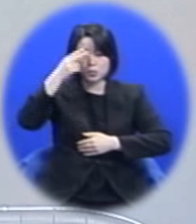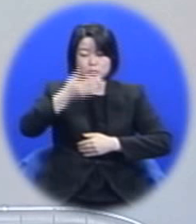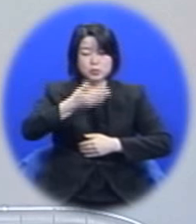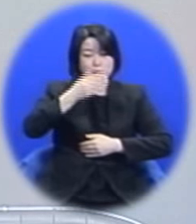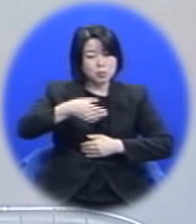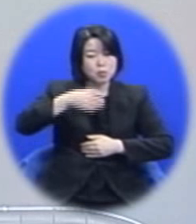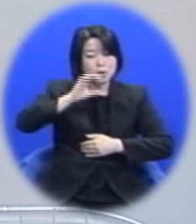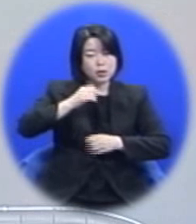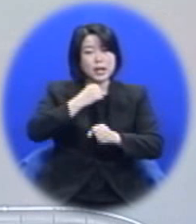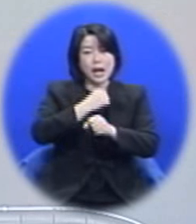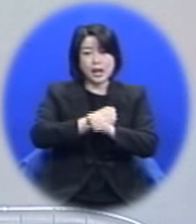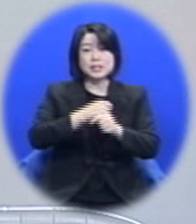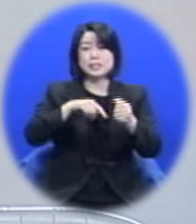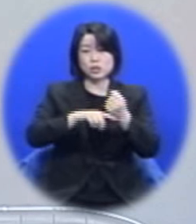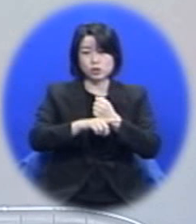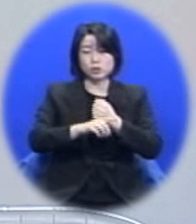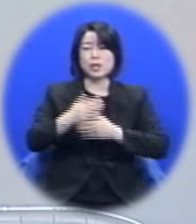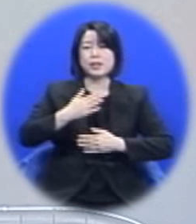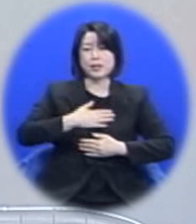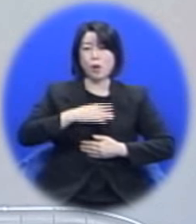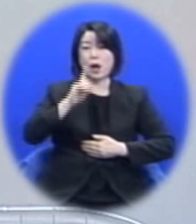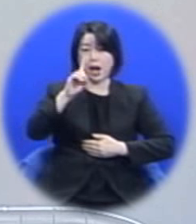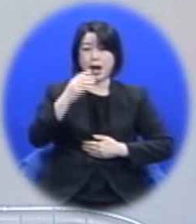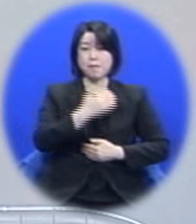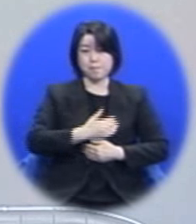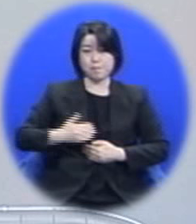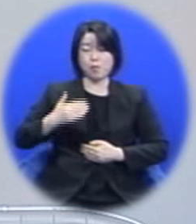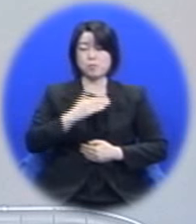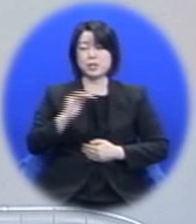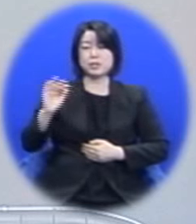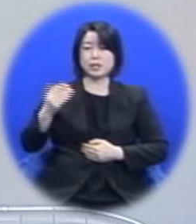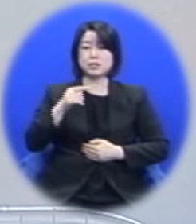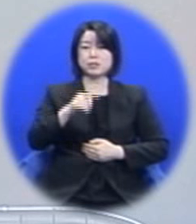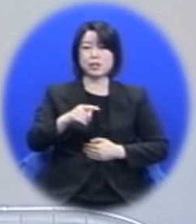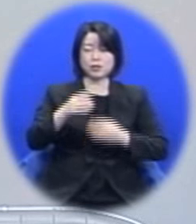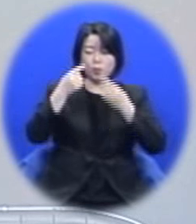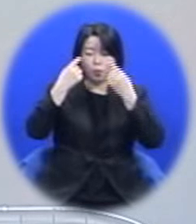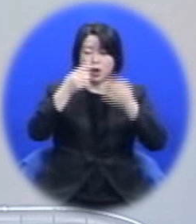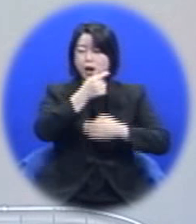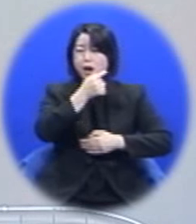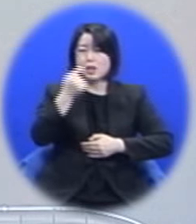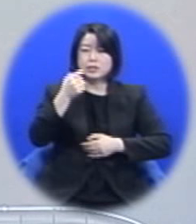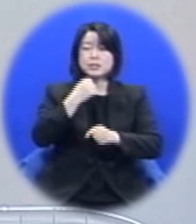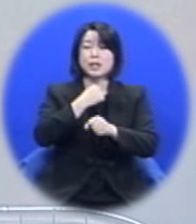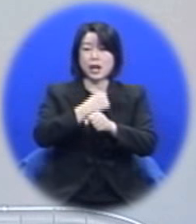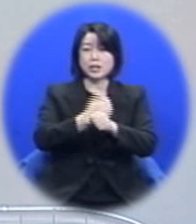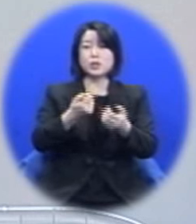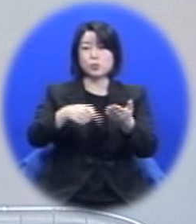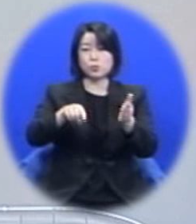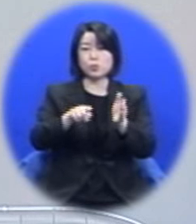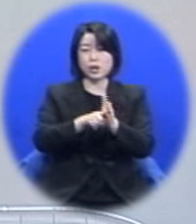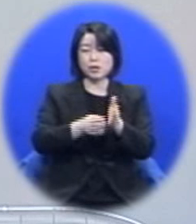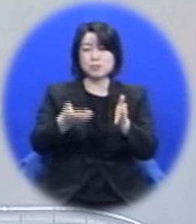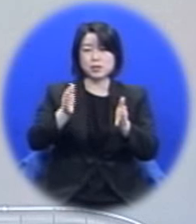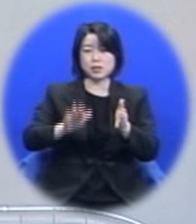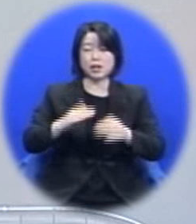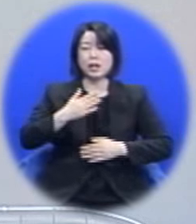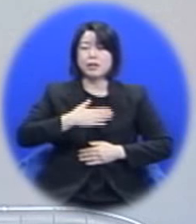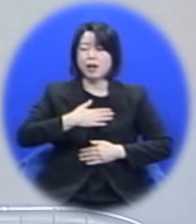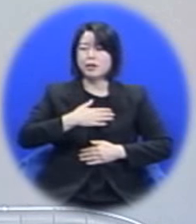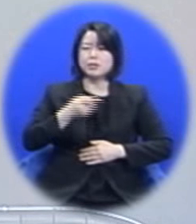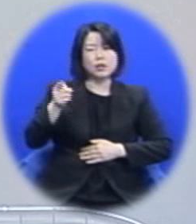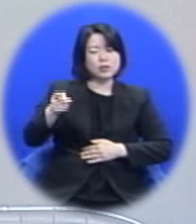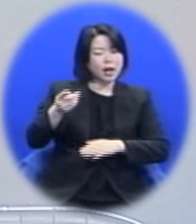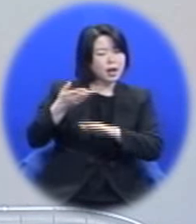것은 나와 한 몸이 되셨다는 것을 확증하시려고 하심인데 나는 누구를 용서